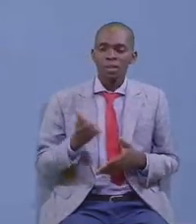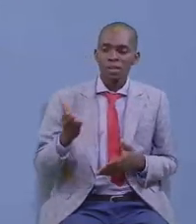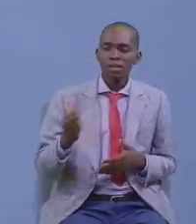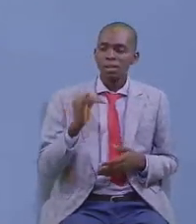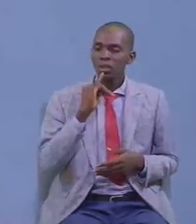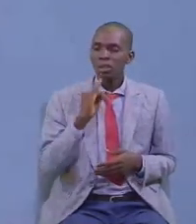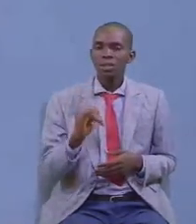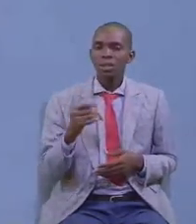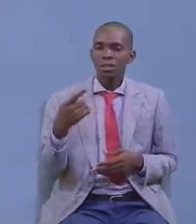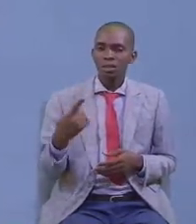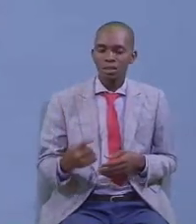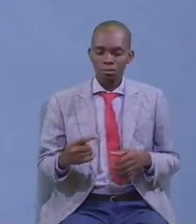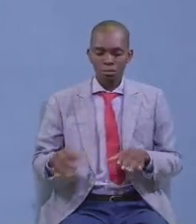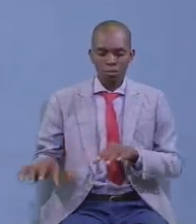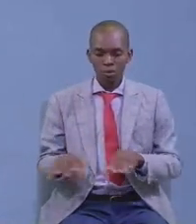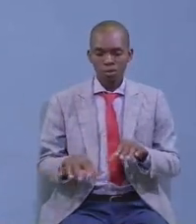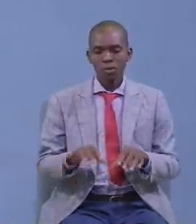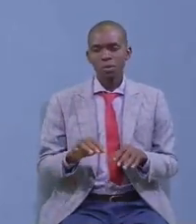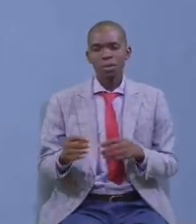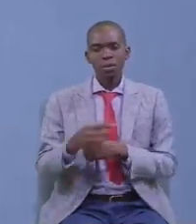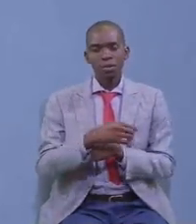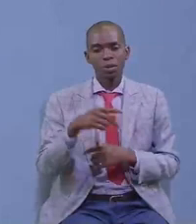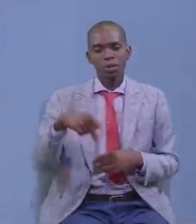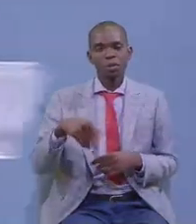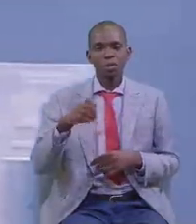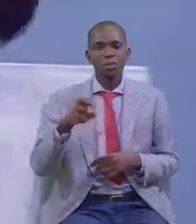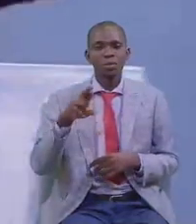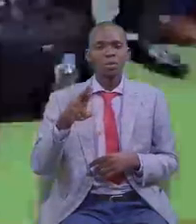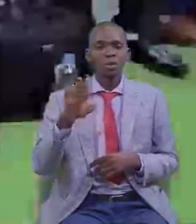Il y a le jour d'accomplissement.